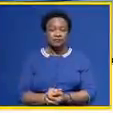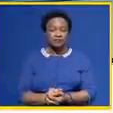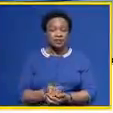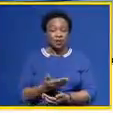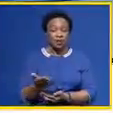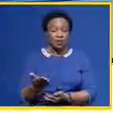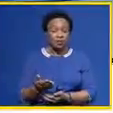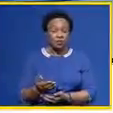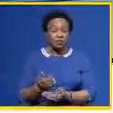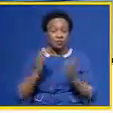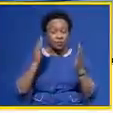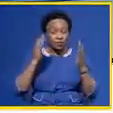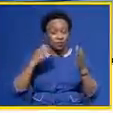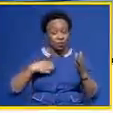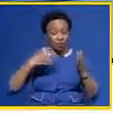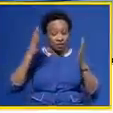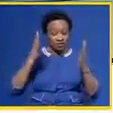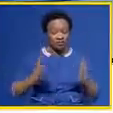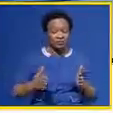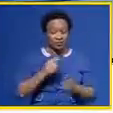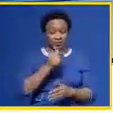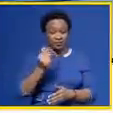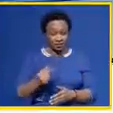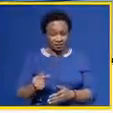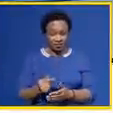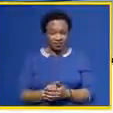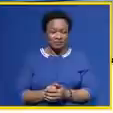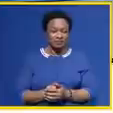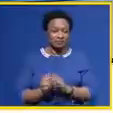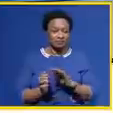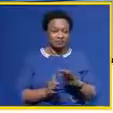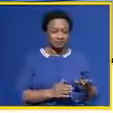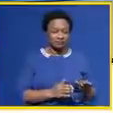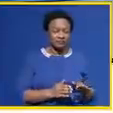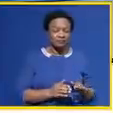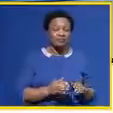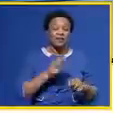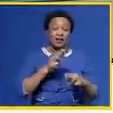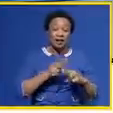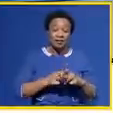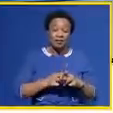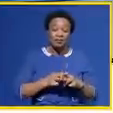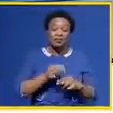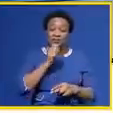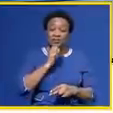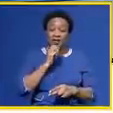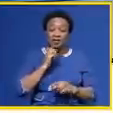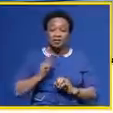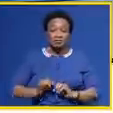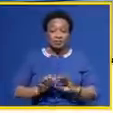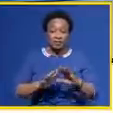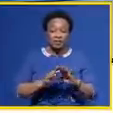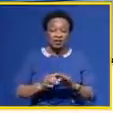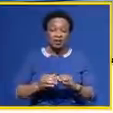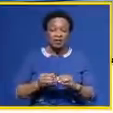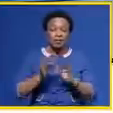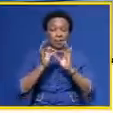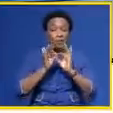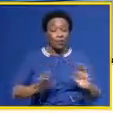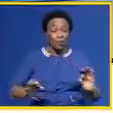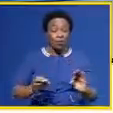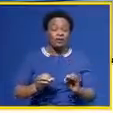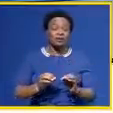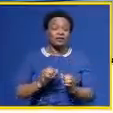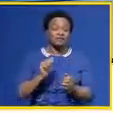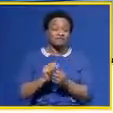Ni Kassim Majaliwa, waziri mkuu wa Tanzania. Kampuni ya Azam Media imeboresha zaidi huduma zake kwa wateja hususan kipindi hiki cha msimu